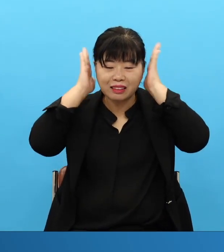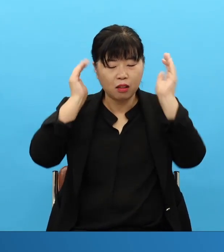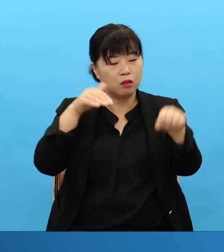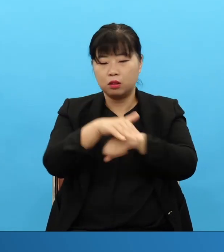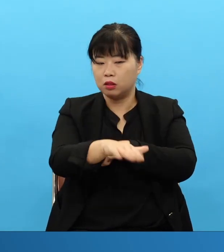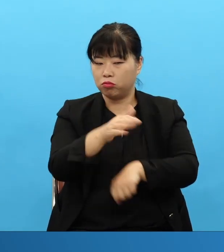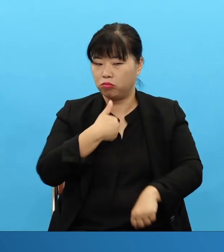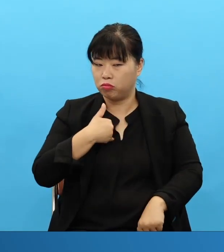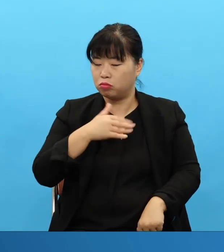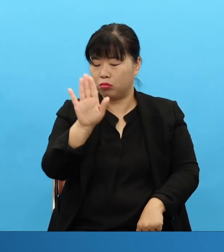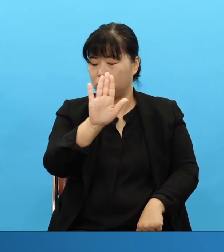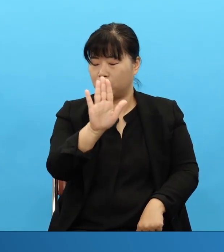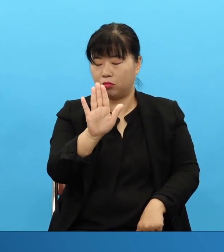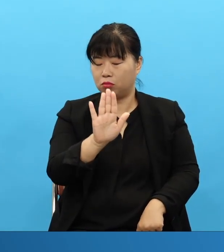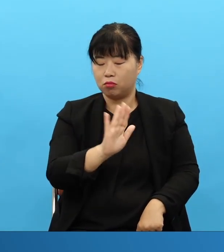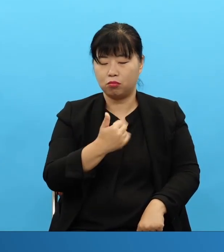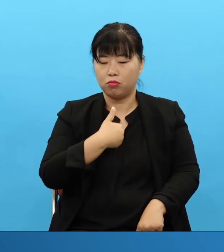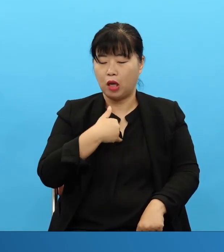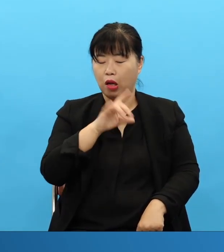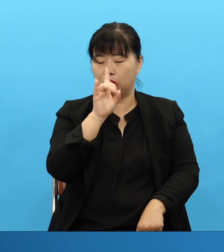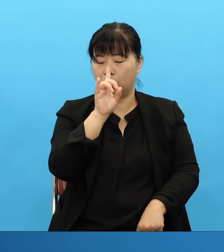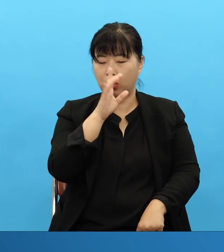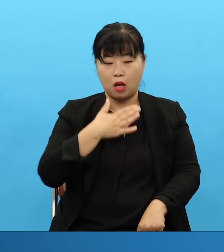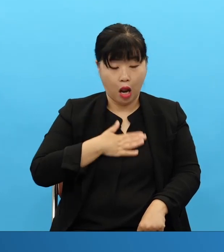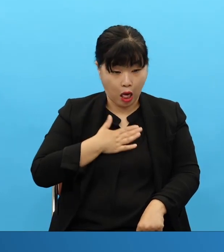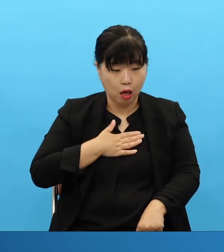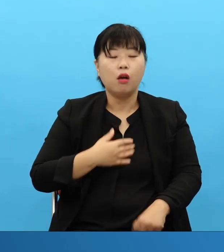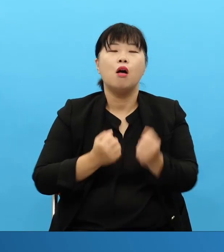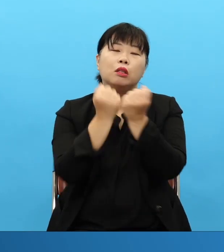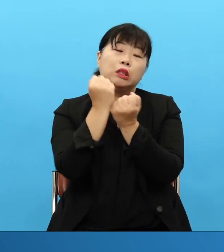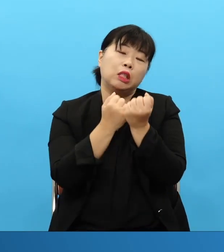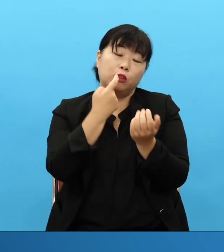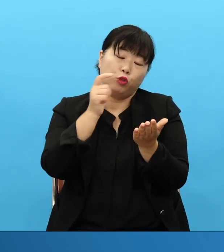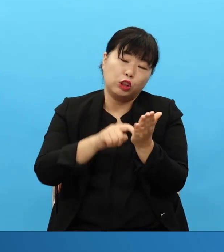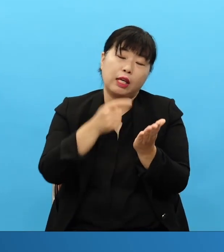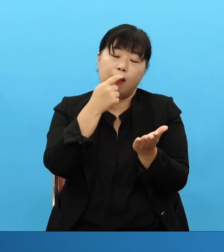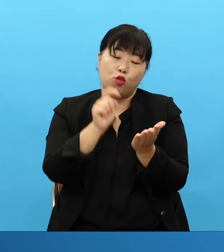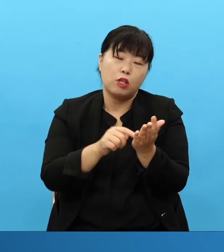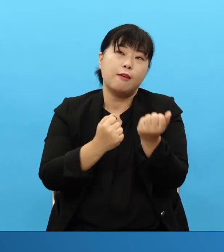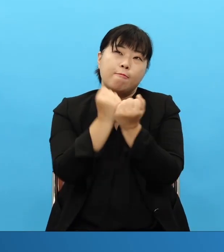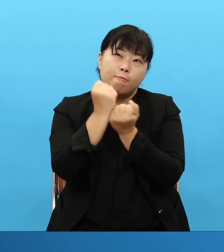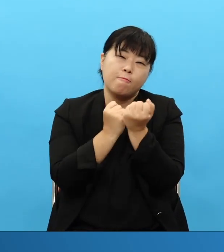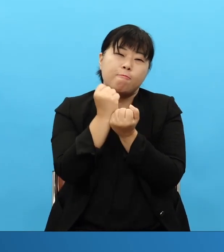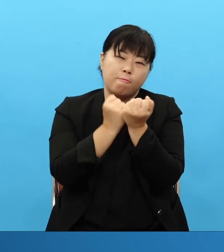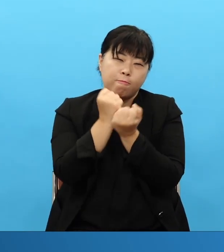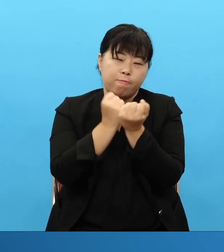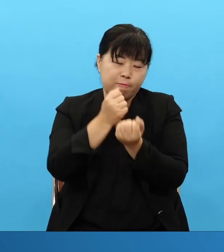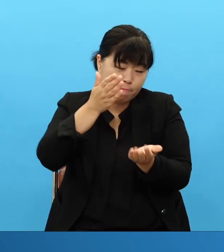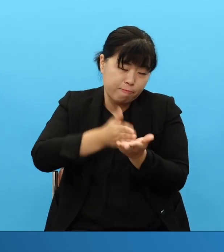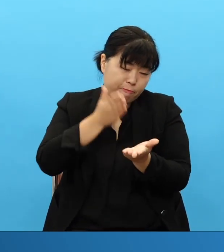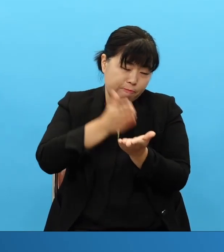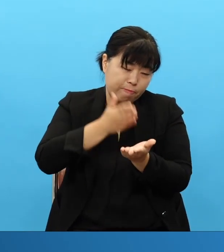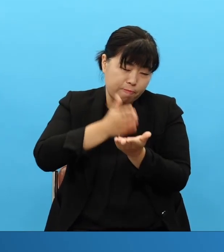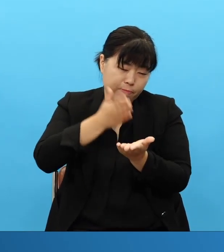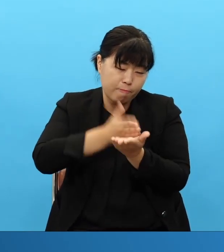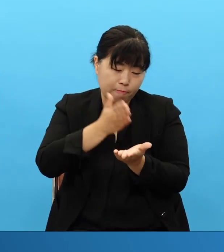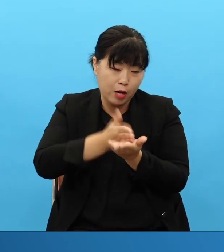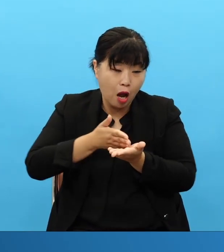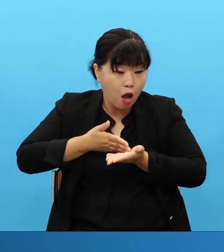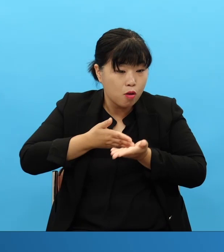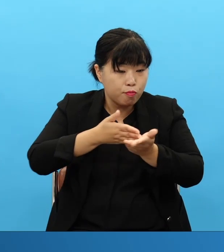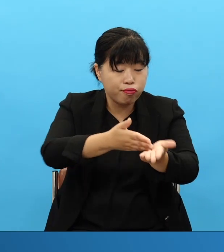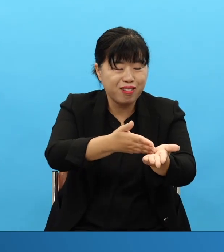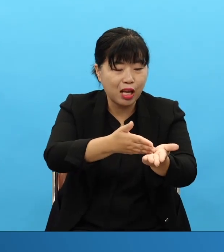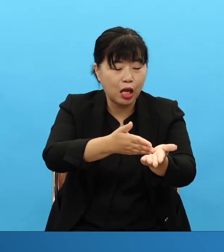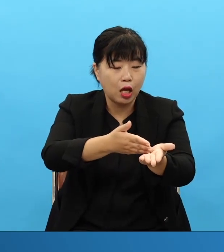그리고 전문성이 있는 사람일수록 안 통해요. And the more professional they think they are, the less they 그러가지고. understand what I'm talking about. 강남에서